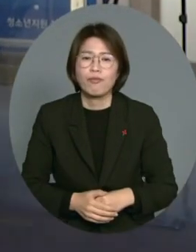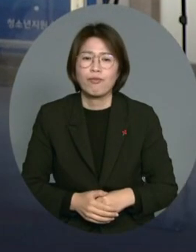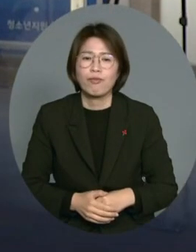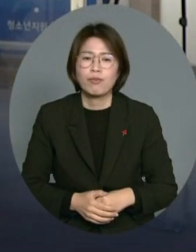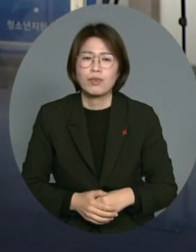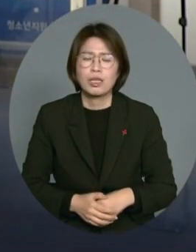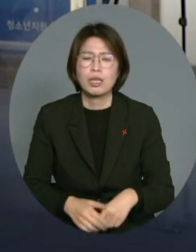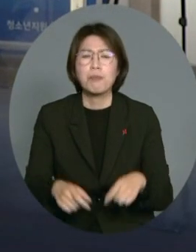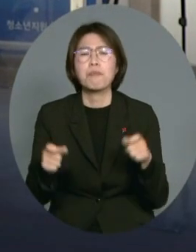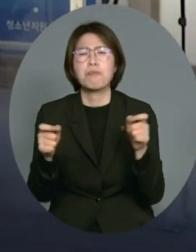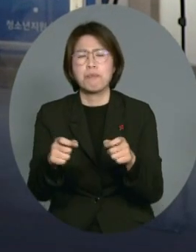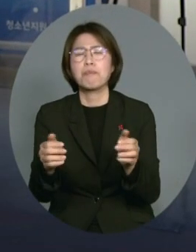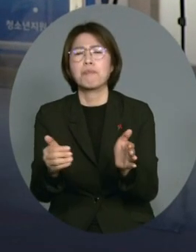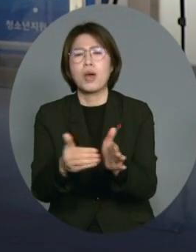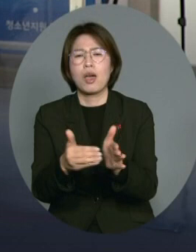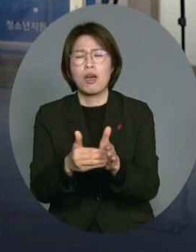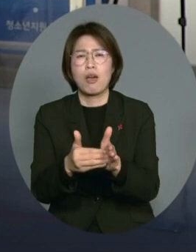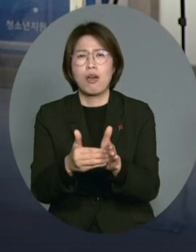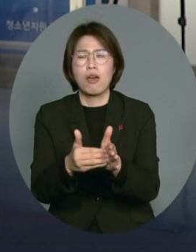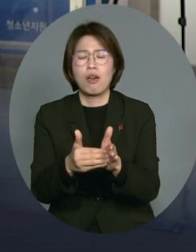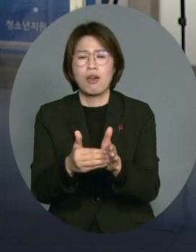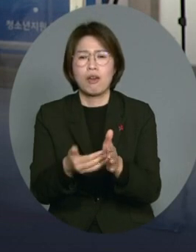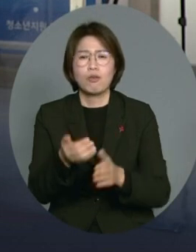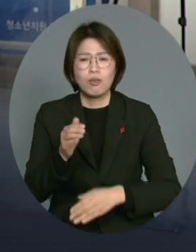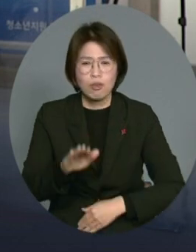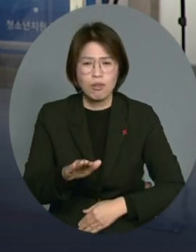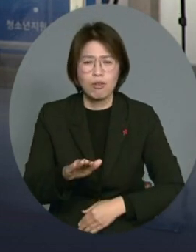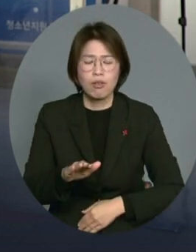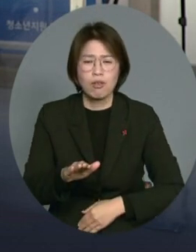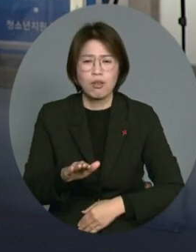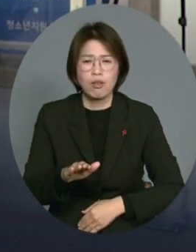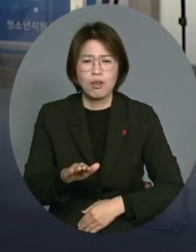단편적이고 단기간에 거친 지원들만에